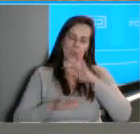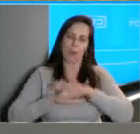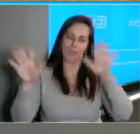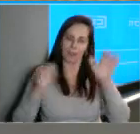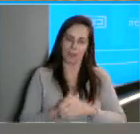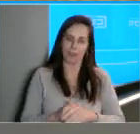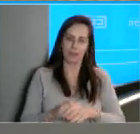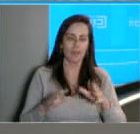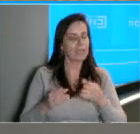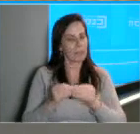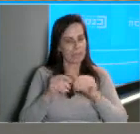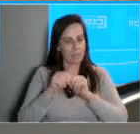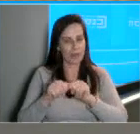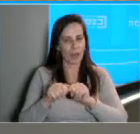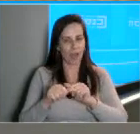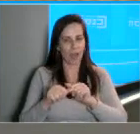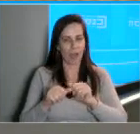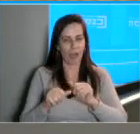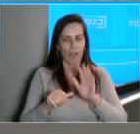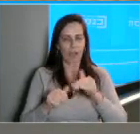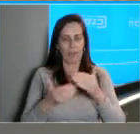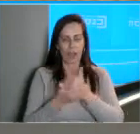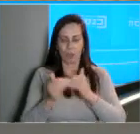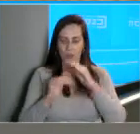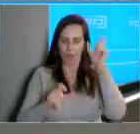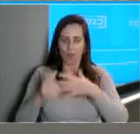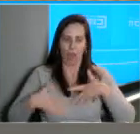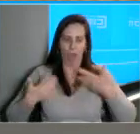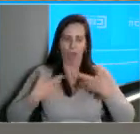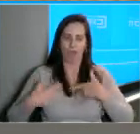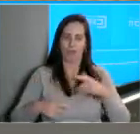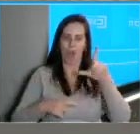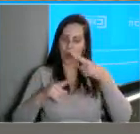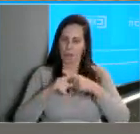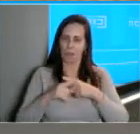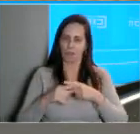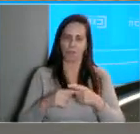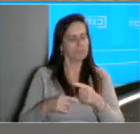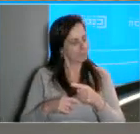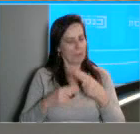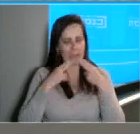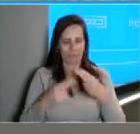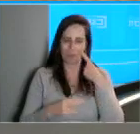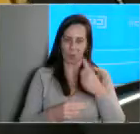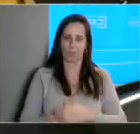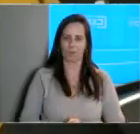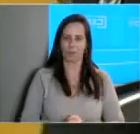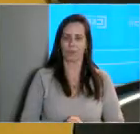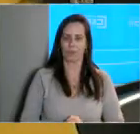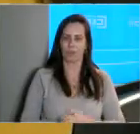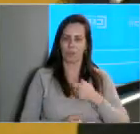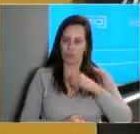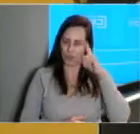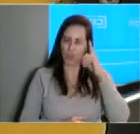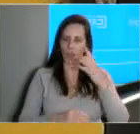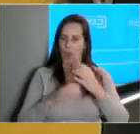האוויר, לצד תמיכה בבעלי הכנסות נמוכות. הנושאים המאושרים במדינה הקטנה מתייחסים לבשורה הטובה, הנה. Je trouve que c'est